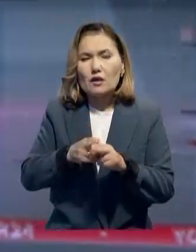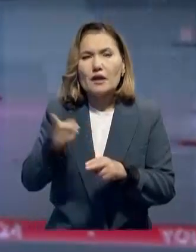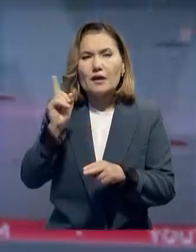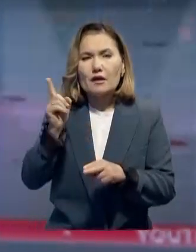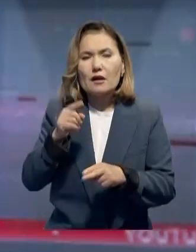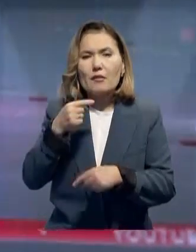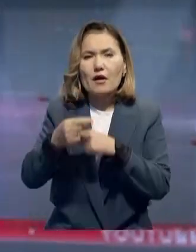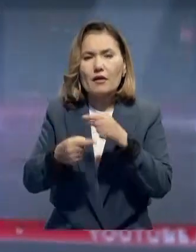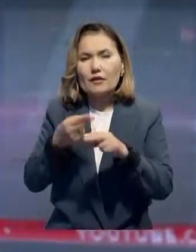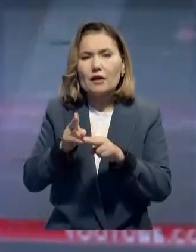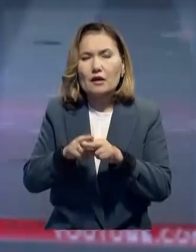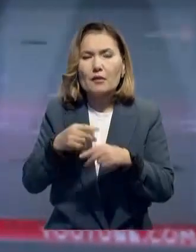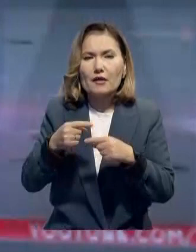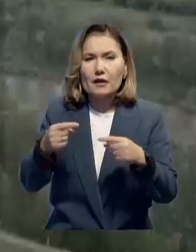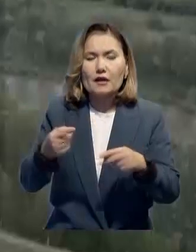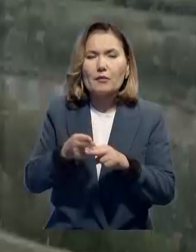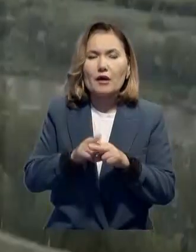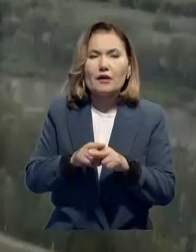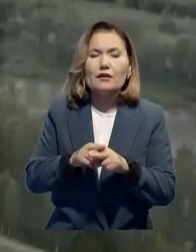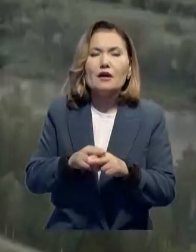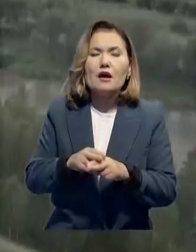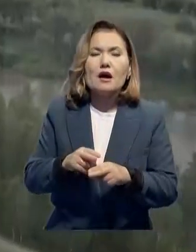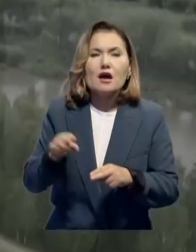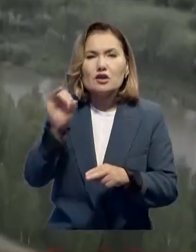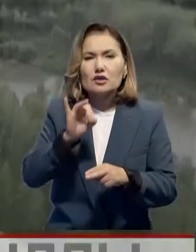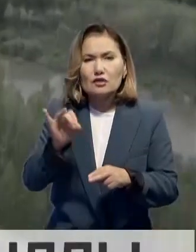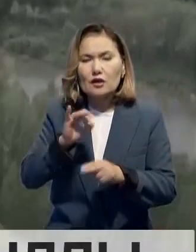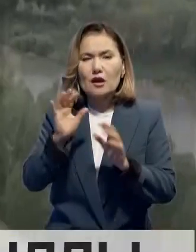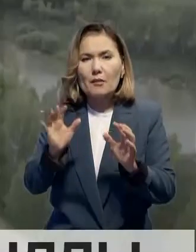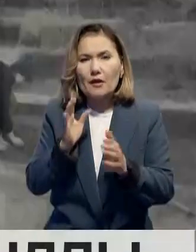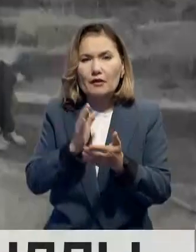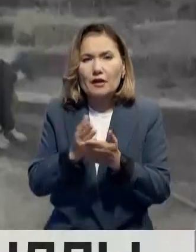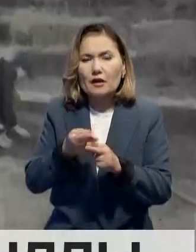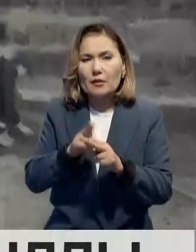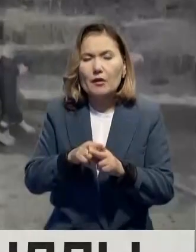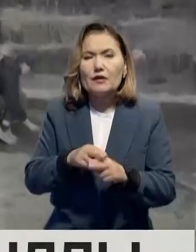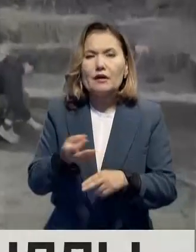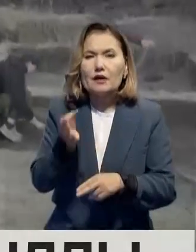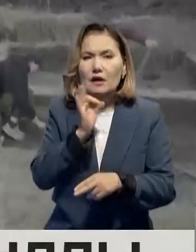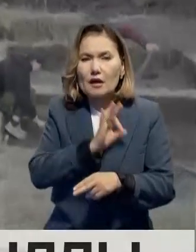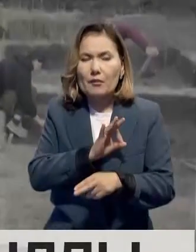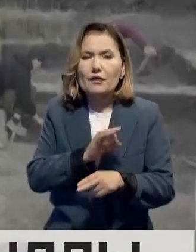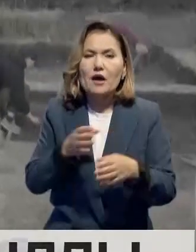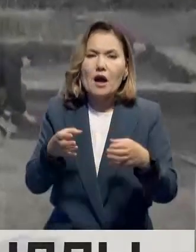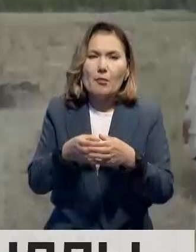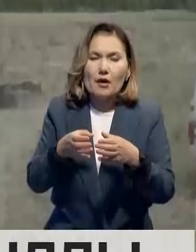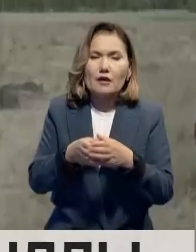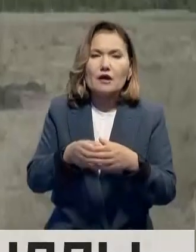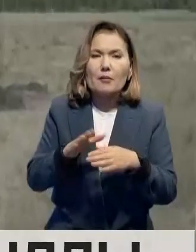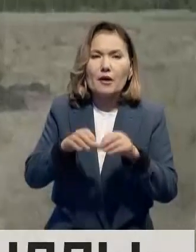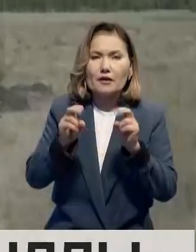кезеңді қамтитын қорғандар мен мазарлар. Бұл тарихи мәдени мұраны қорғау және пайдалану орталығының қызметкерлері археологтармен